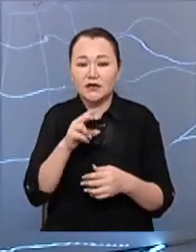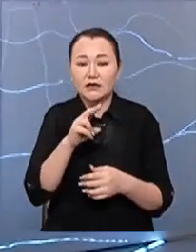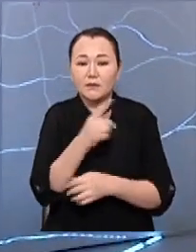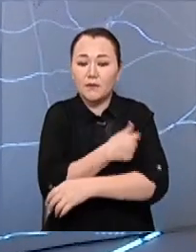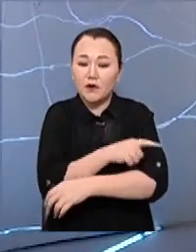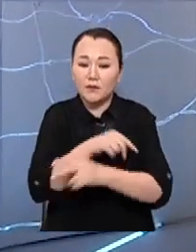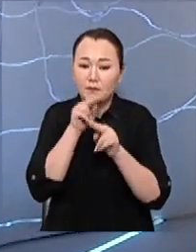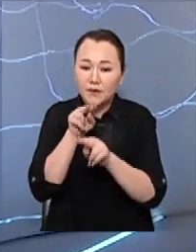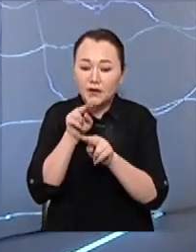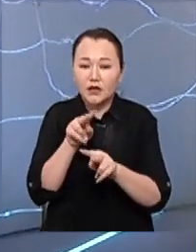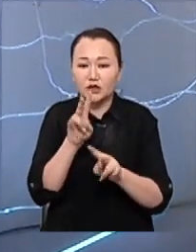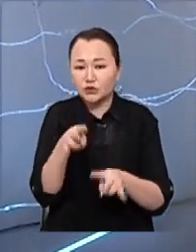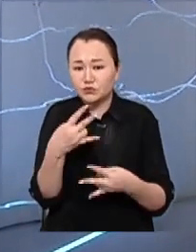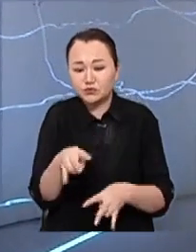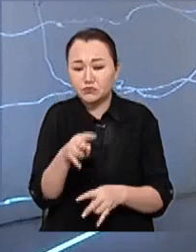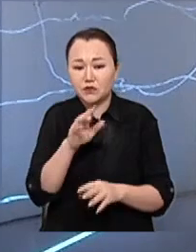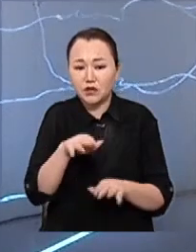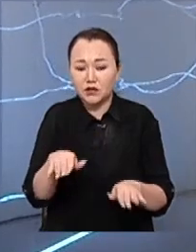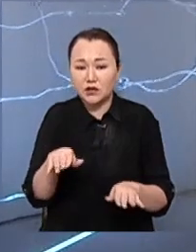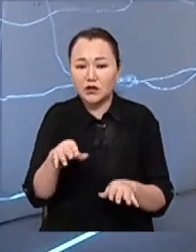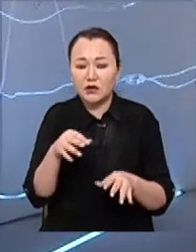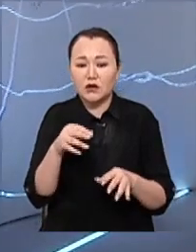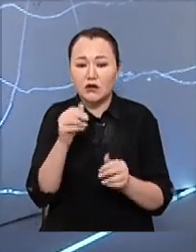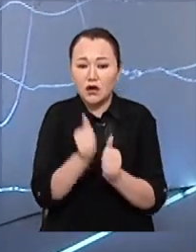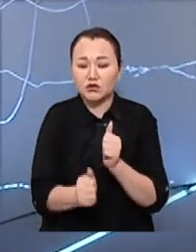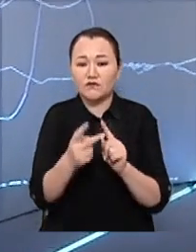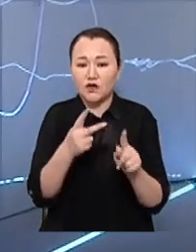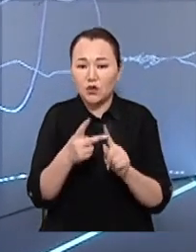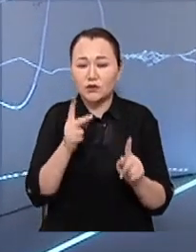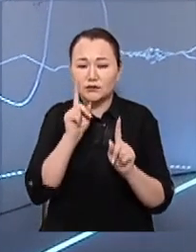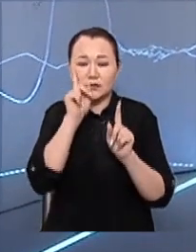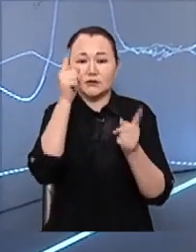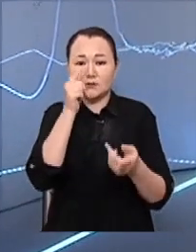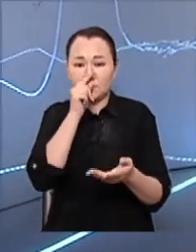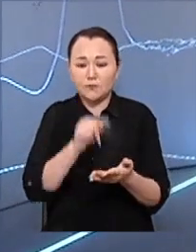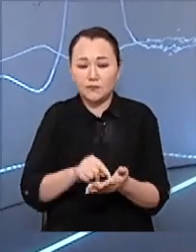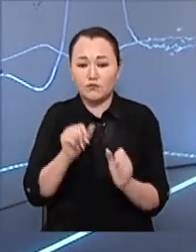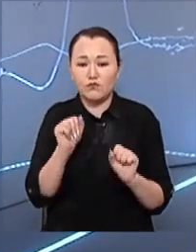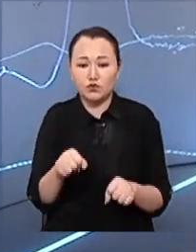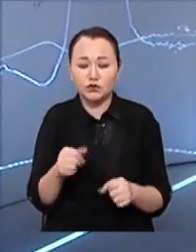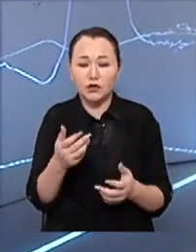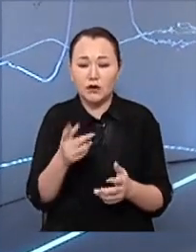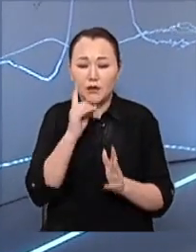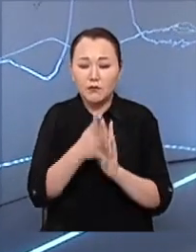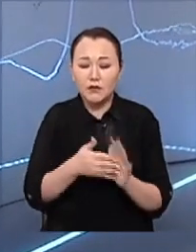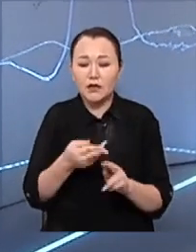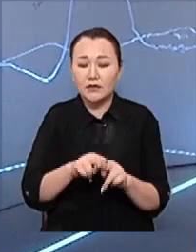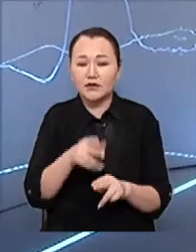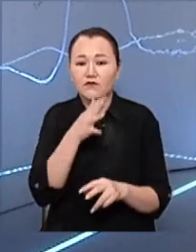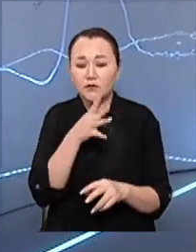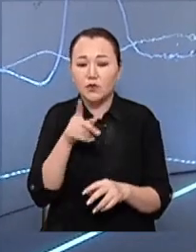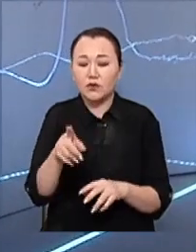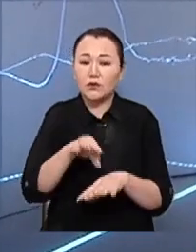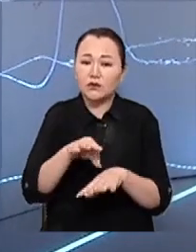диспансерлік бақылауда тұрмай-ақ балдар екінің бірі осында күйзеліске ұшырауы мүмкін. Сондықтан бұл жерде